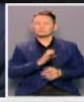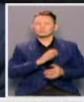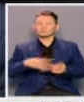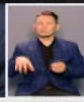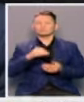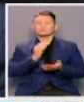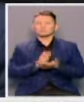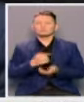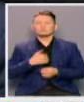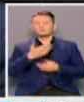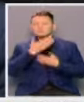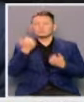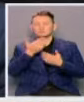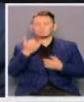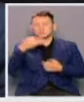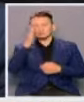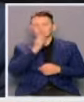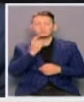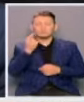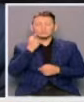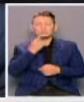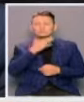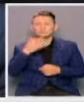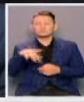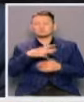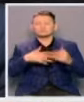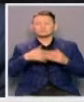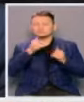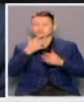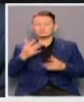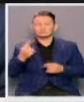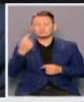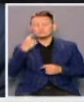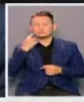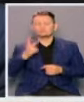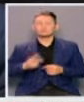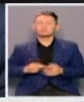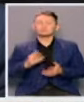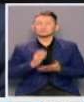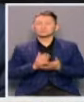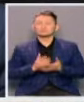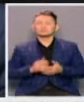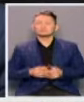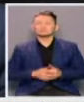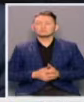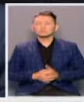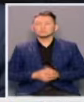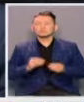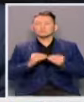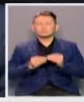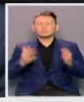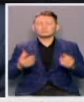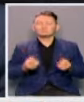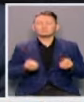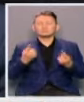барлығы жасалынады. Әкешелері барлығы жасайды, сендердің қолдарына түк келмейді деген осындай әлеуметтік шиеленіскеден жетіп жатыр. Мұның барлығы не